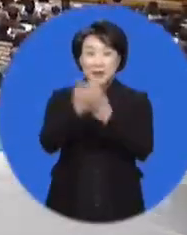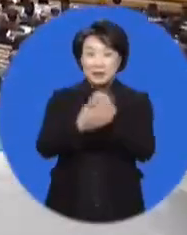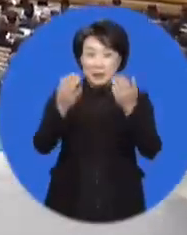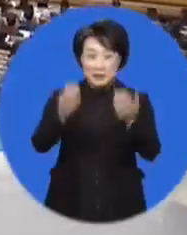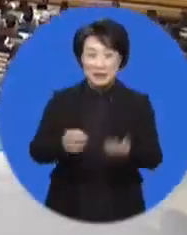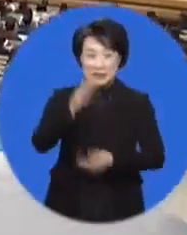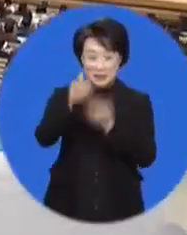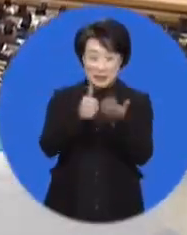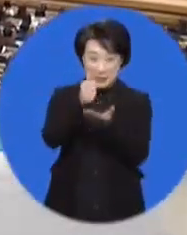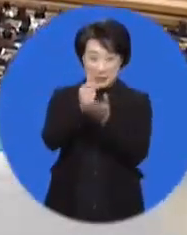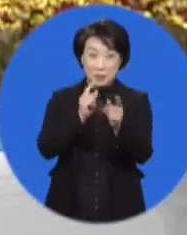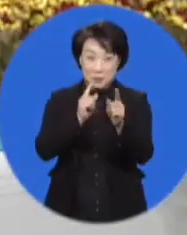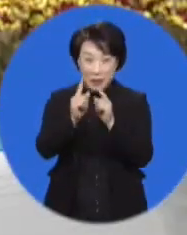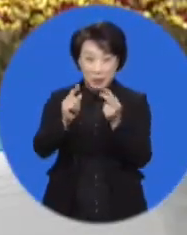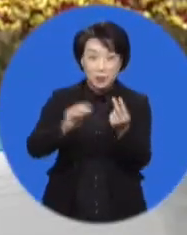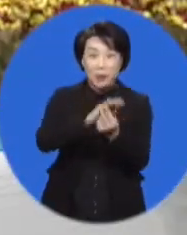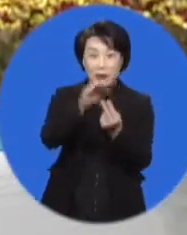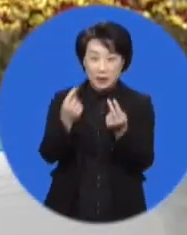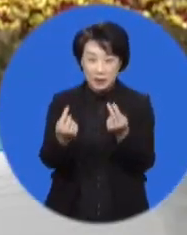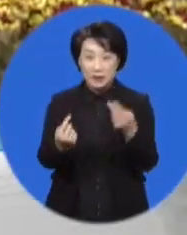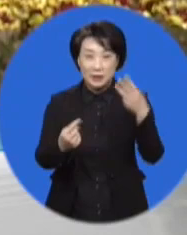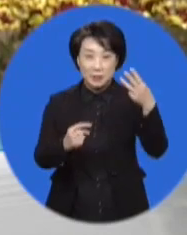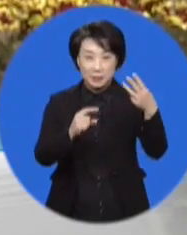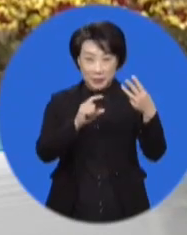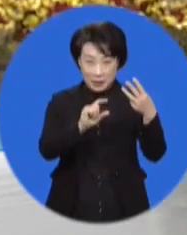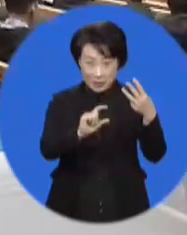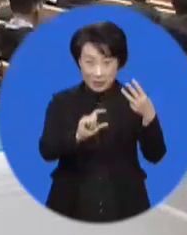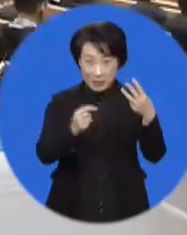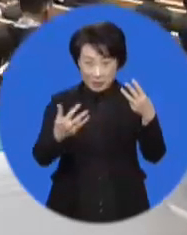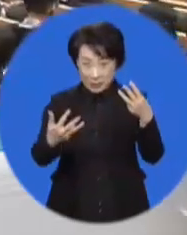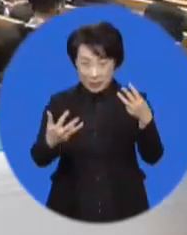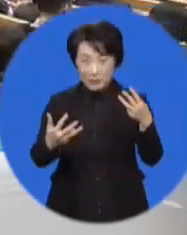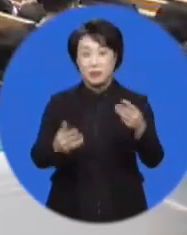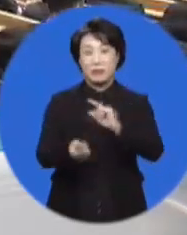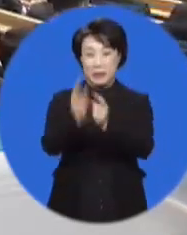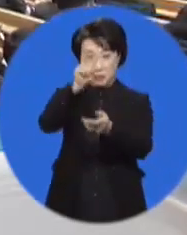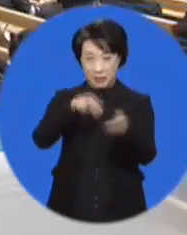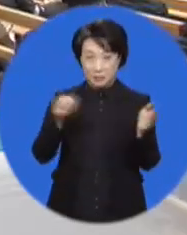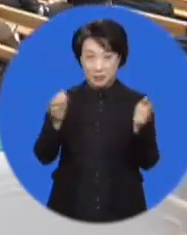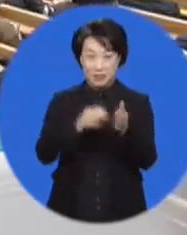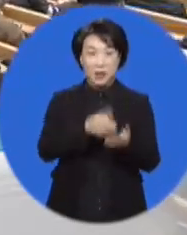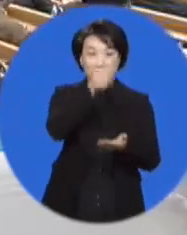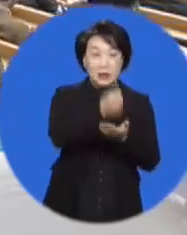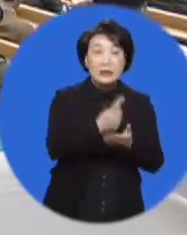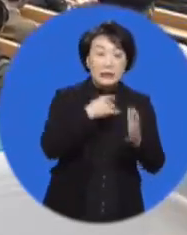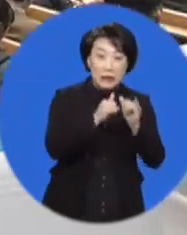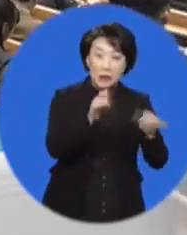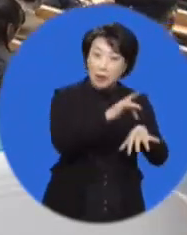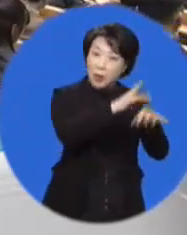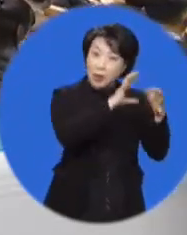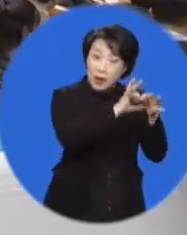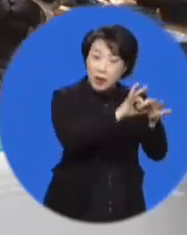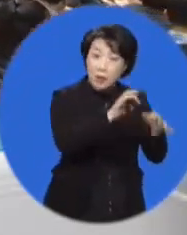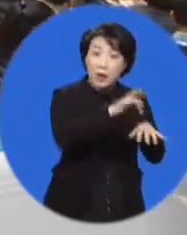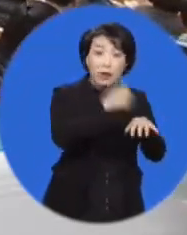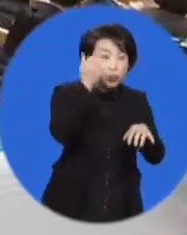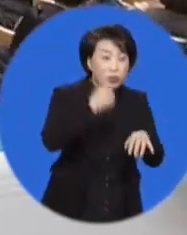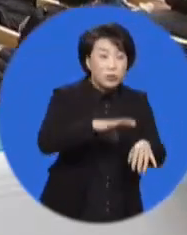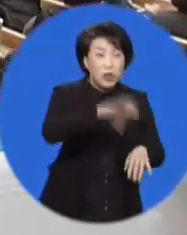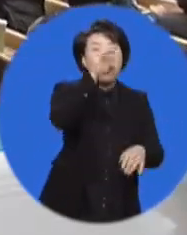요한일서 3장 8절을 대독합니다. 죄를 짓는 자는 마귀에게 속하나니 마귀는